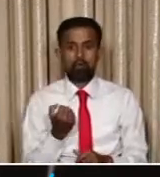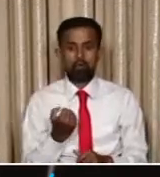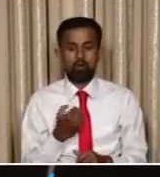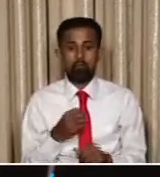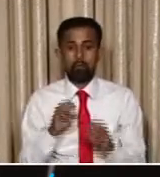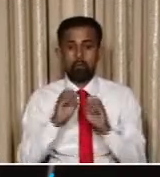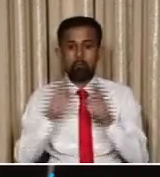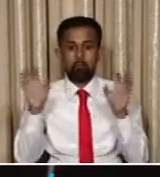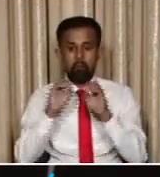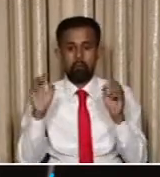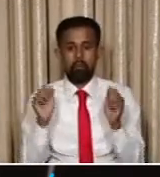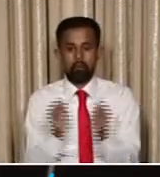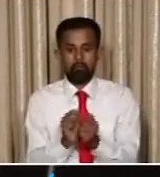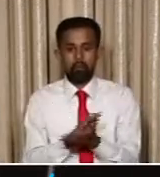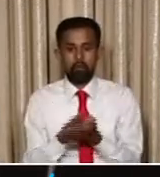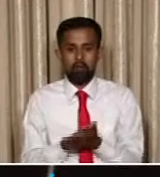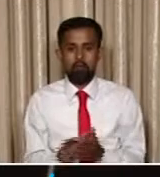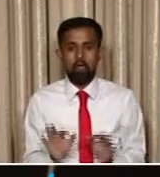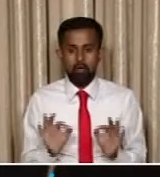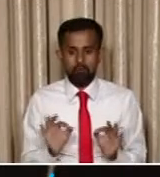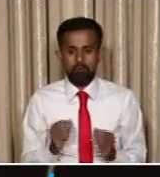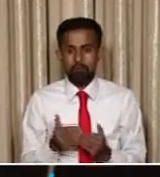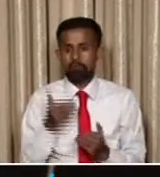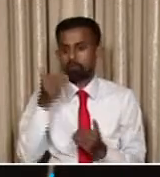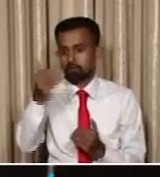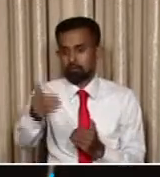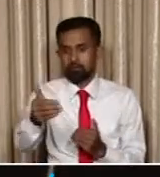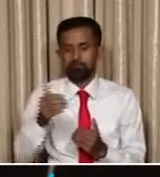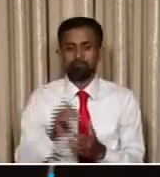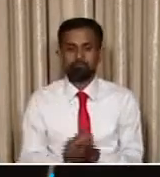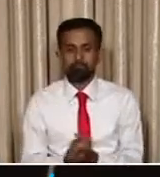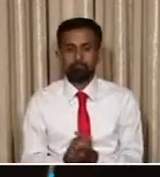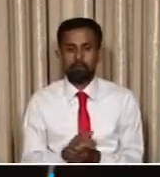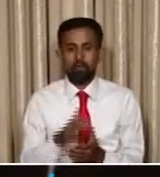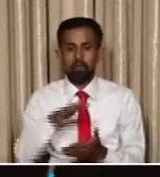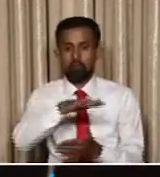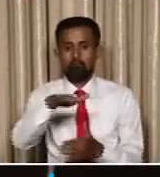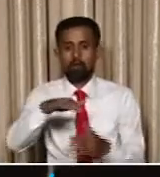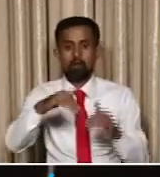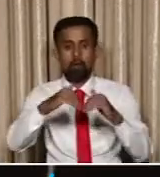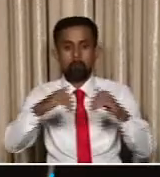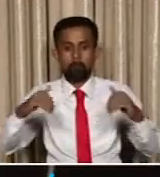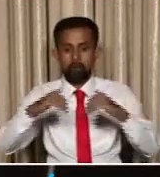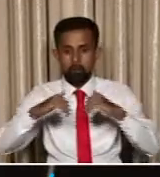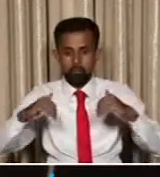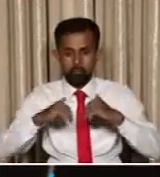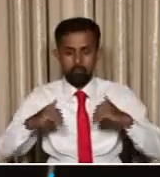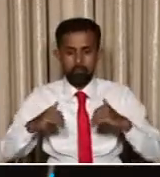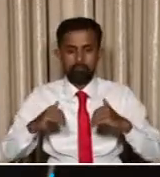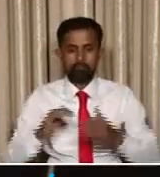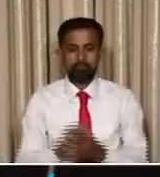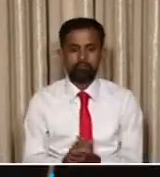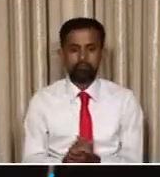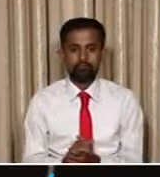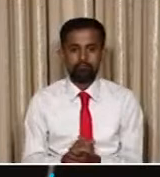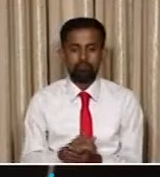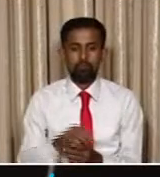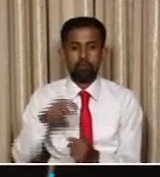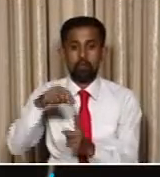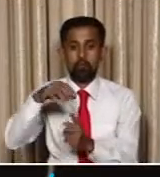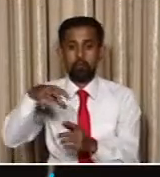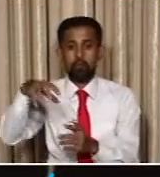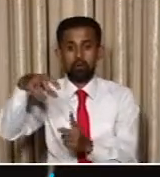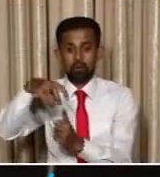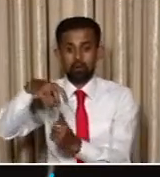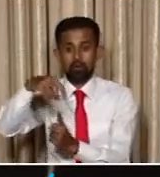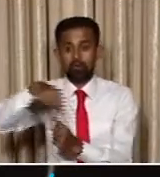ප්‍රවර්ධන වැඩසටහන් ලෑස්ති කරලා තියෙනවා ඉදිරියට කරගෙන යන්න කලාප වෙන් කරගෙන මේවා වෙන් කරන්න ඊට පස්සේ ඒ කලාපවල තියෙන